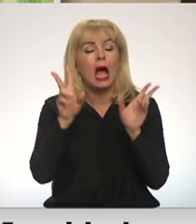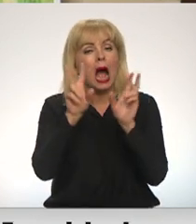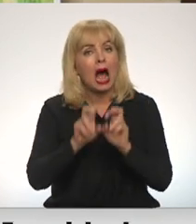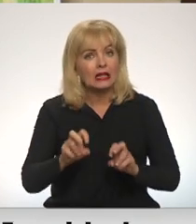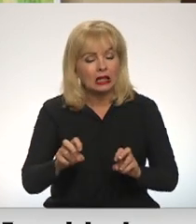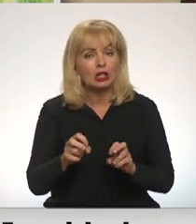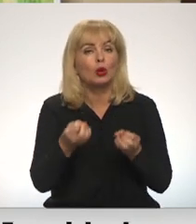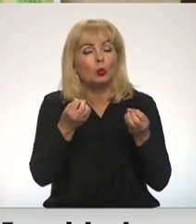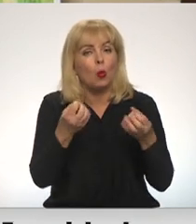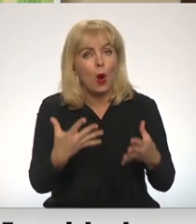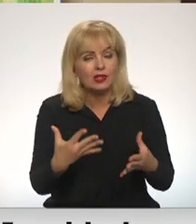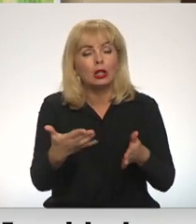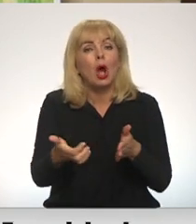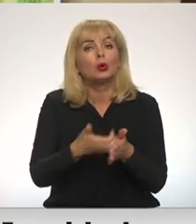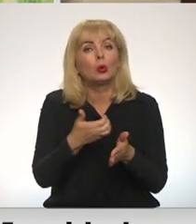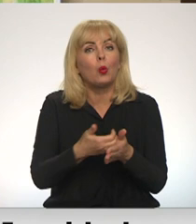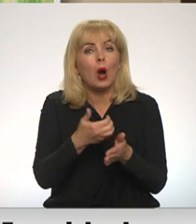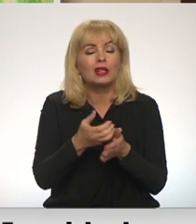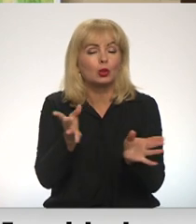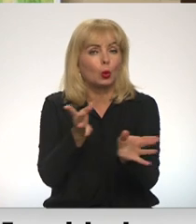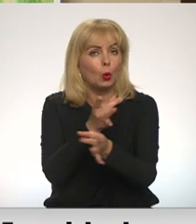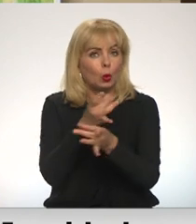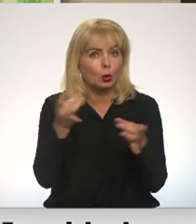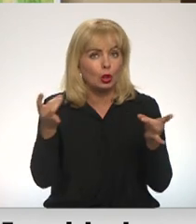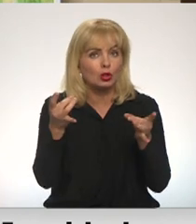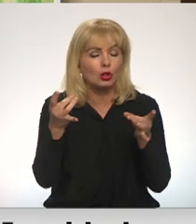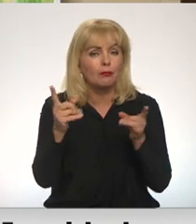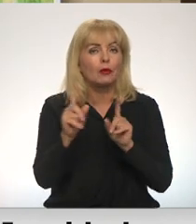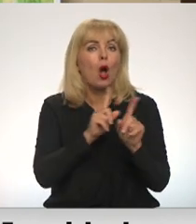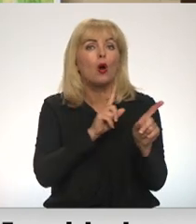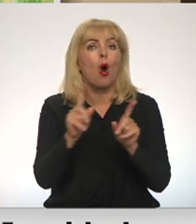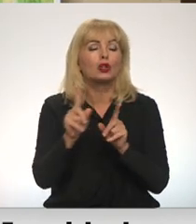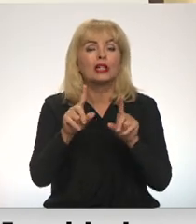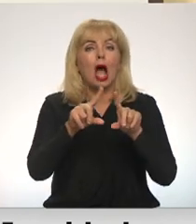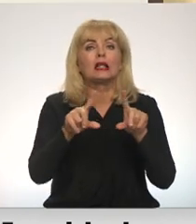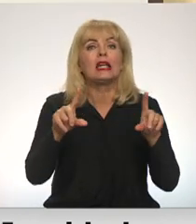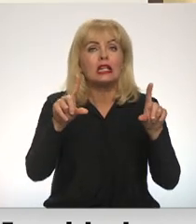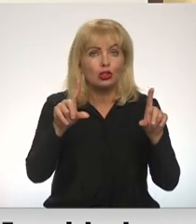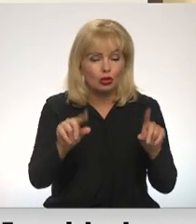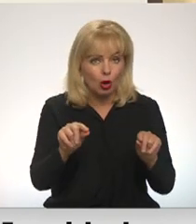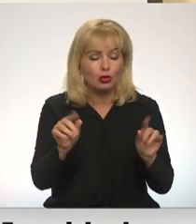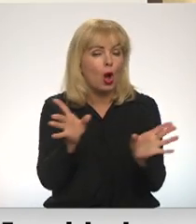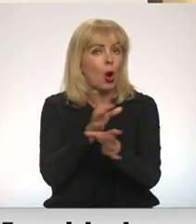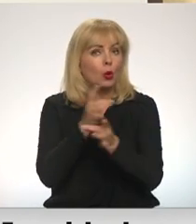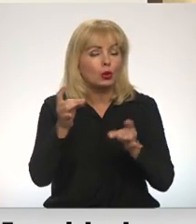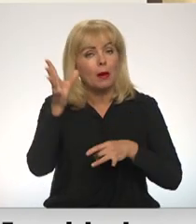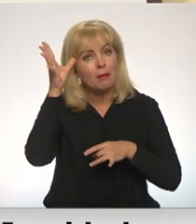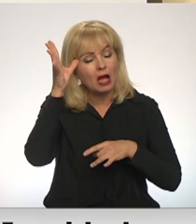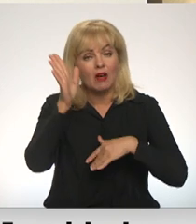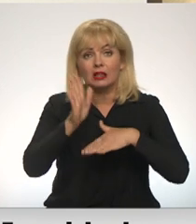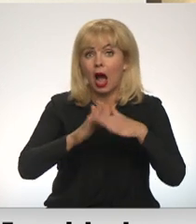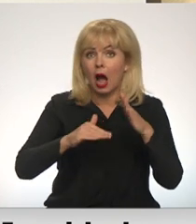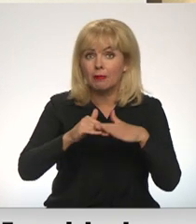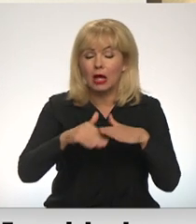pie secinājuma, ka mums trūkst tāda kultūras koordinācijas institūcija. Uz kultūras pārvaldes vadītāju